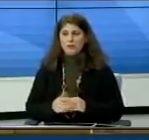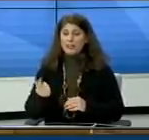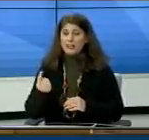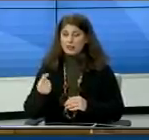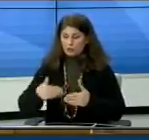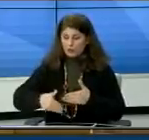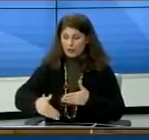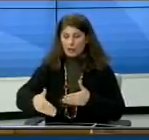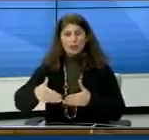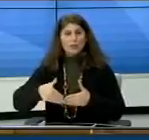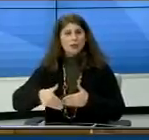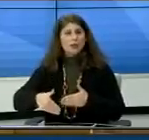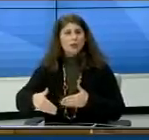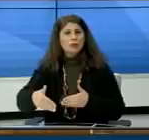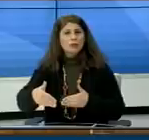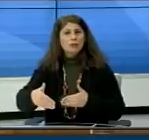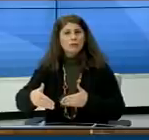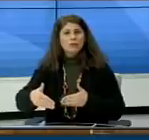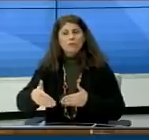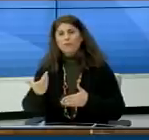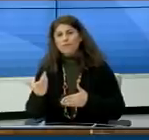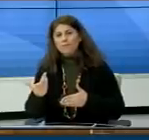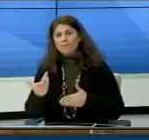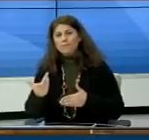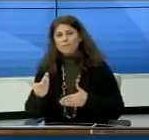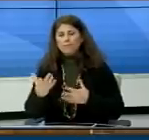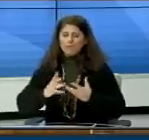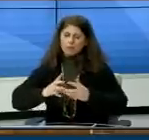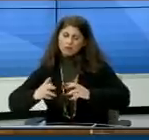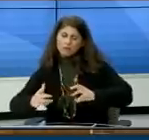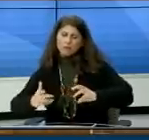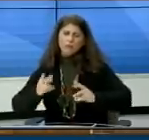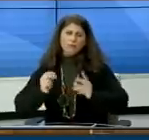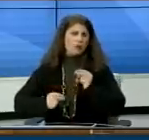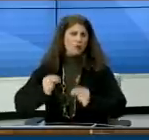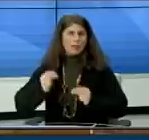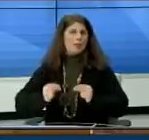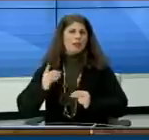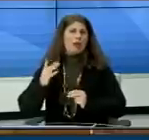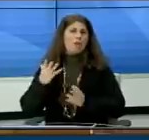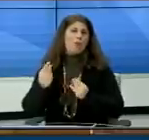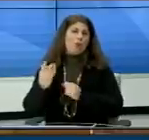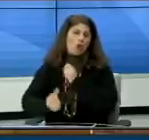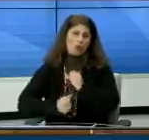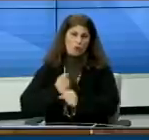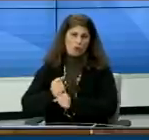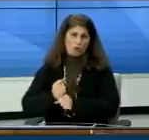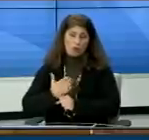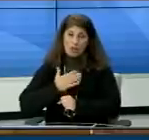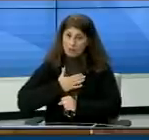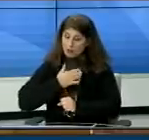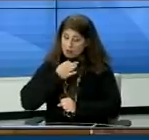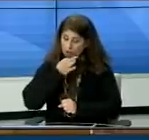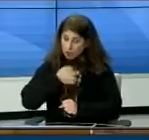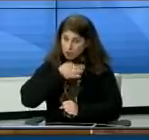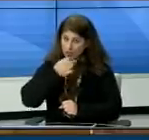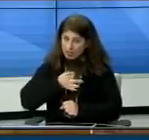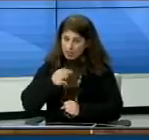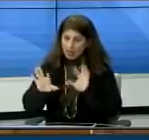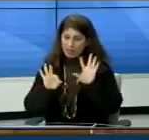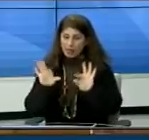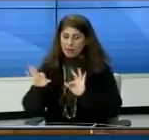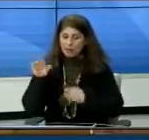διάστημα παθογένειες δεκαετιών. Γι' αυτό και στη δική μου παρέμβαση θα επιλέξω μόνο